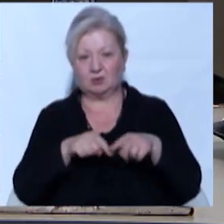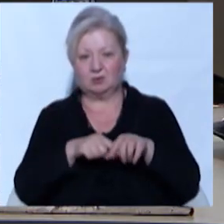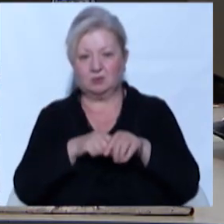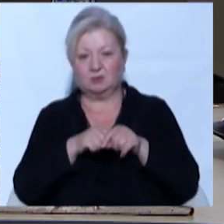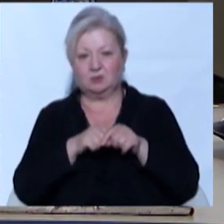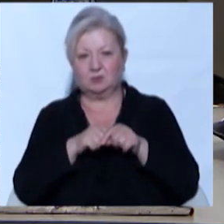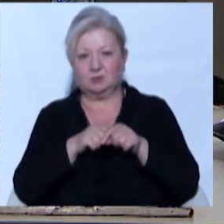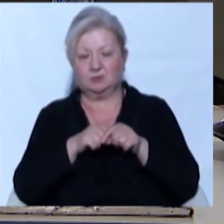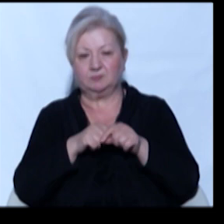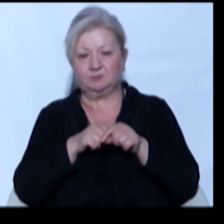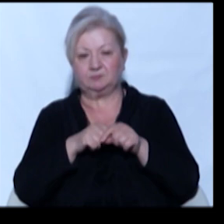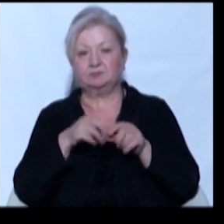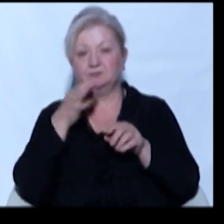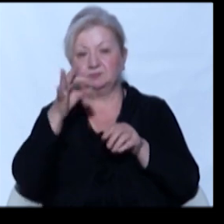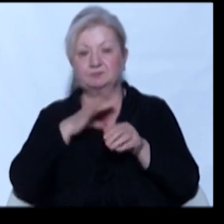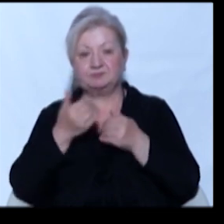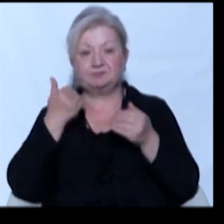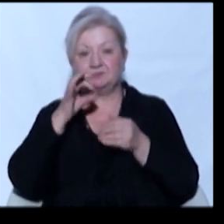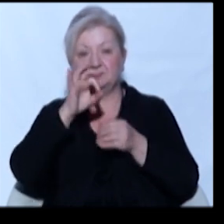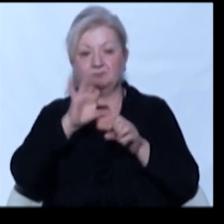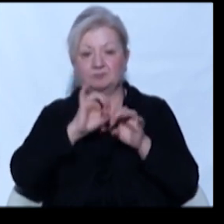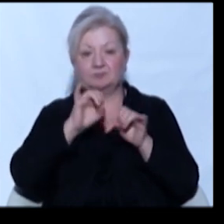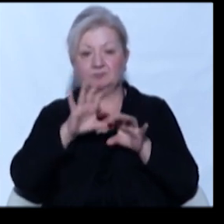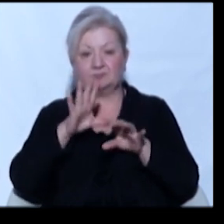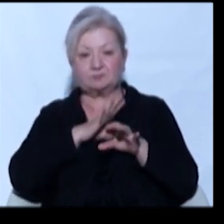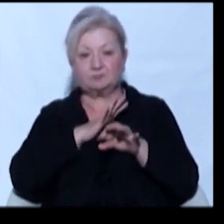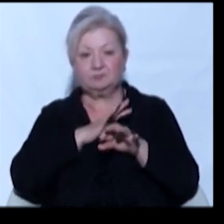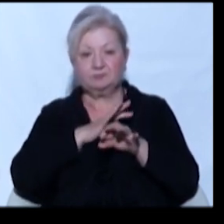დაუბრუნდეთ ისევ ჩვენ დაფას. როგორც მოგახსენეთ წეღან,